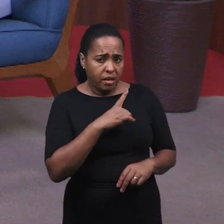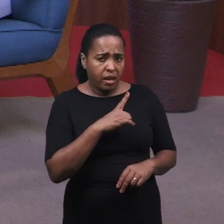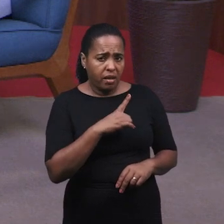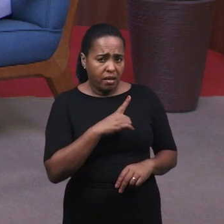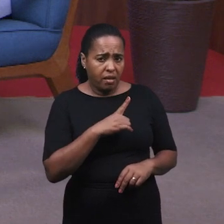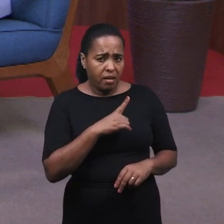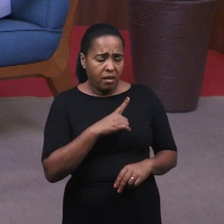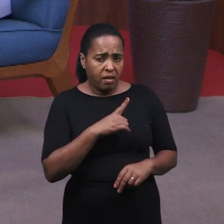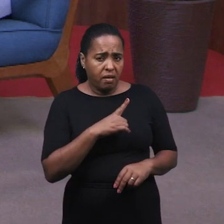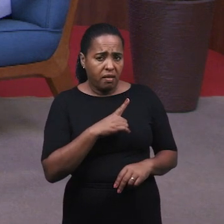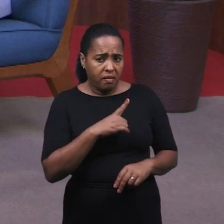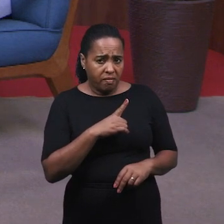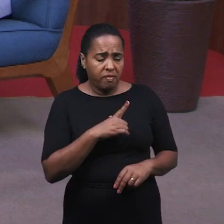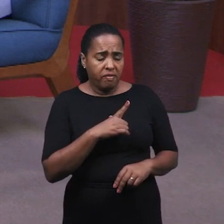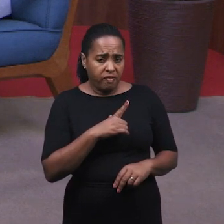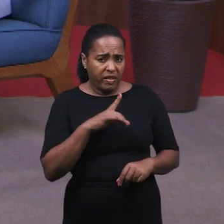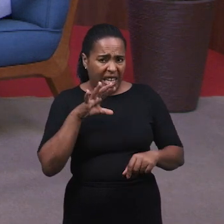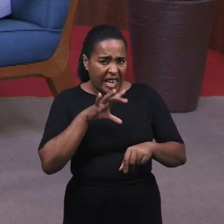Mais la foi,